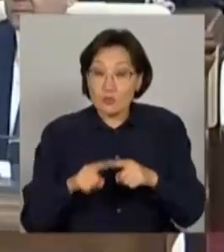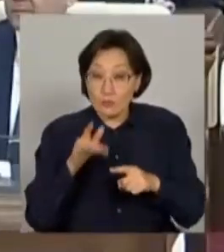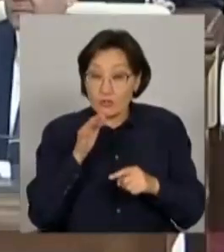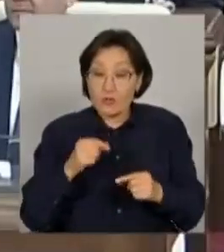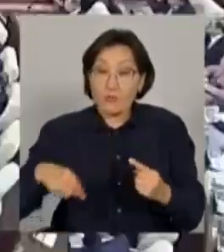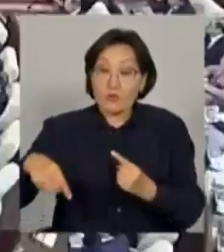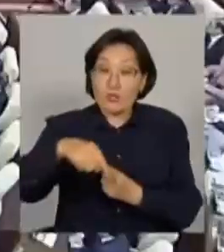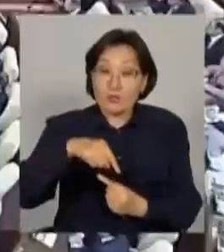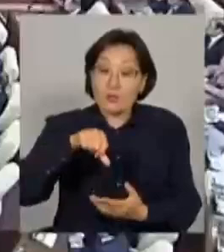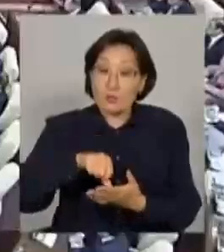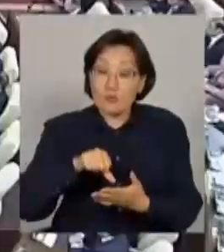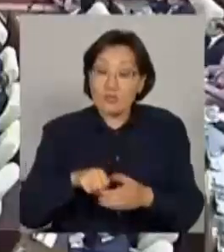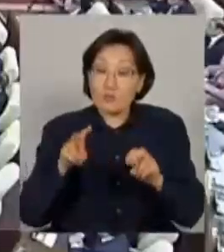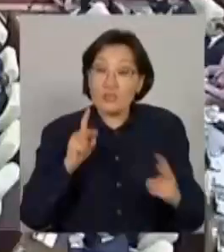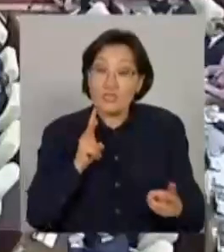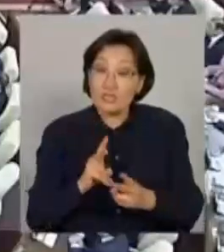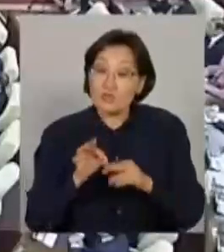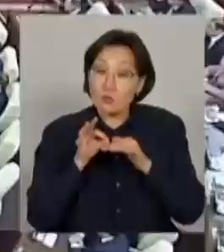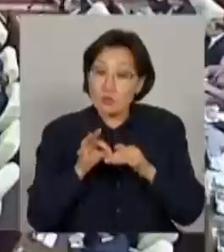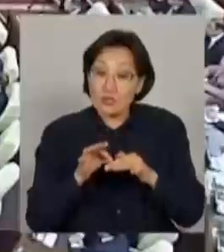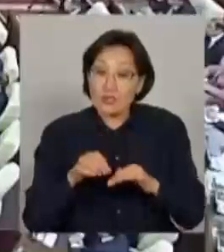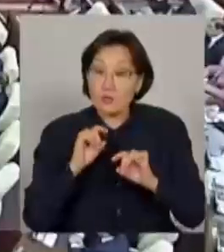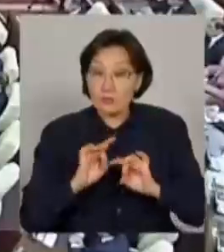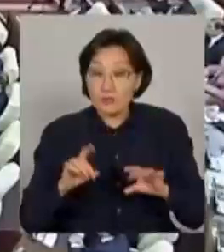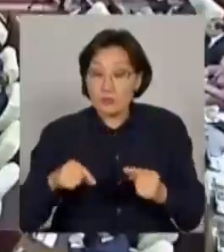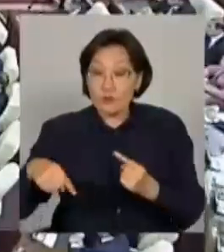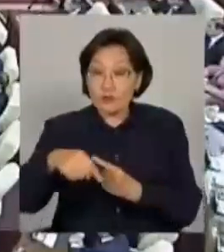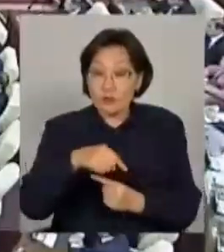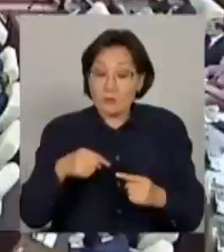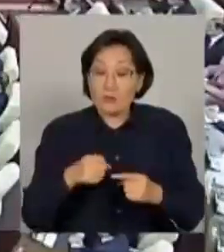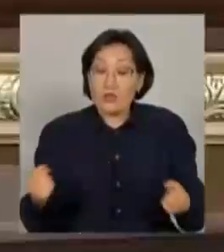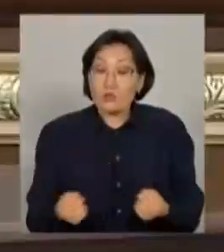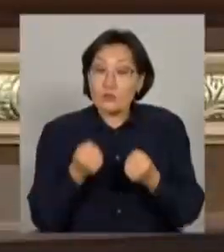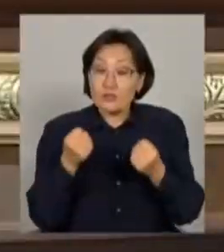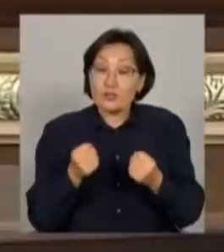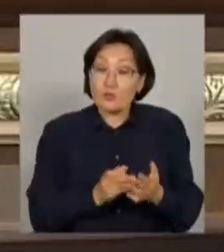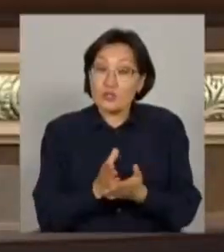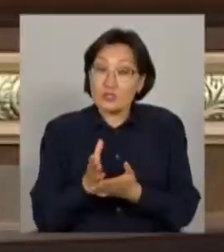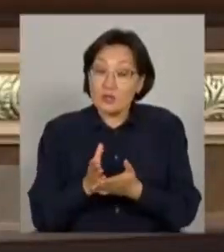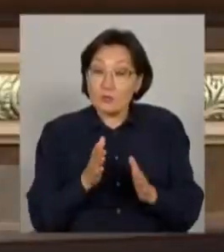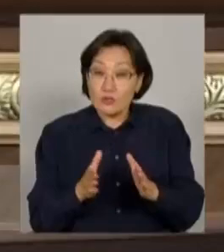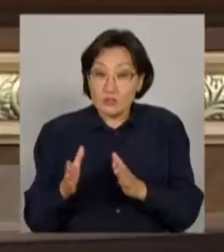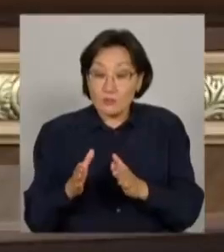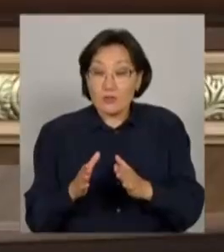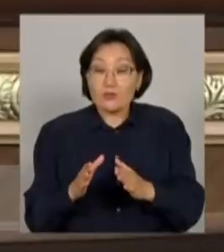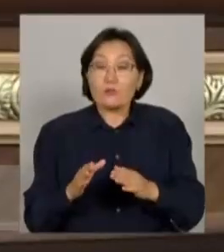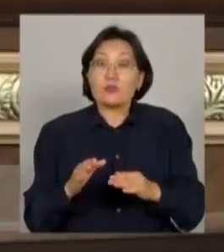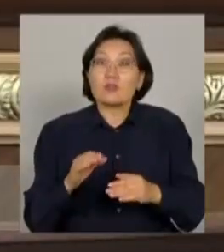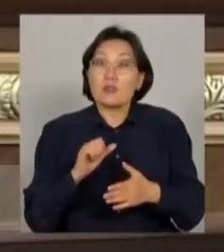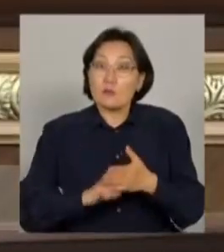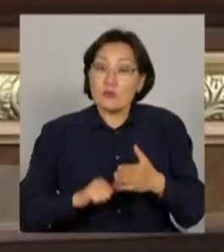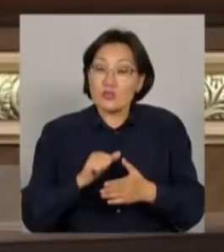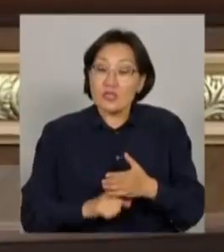бизнес өкілдерімен арнайы кездесетінін жеткізді. Сол жерде кәсіпкерлікке қолдау көрсету, саланы реттейміз деген желеумен жасалатын